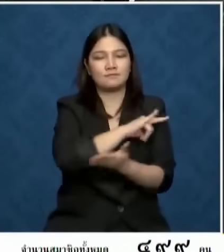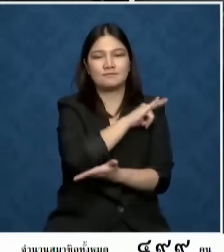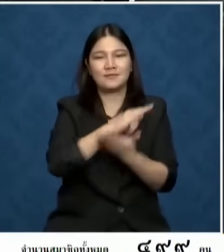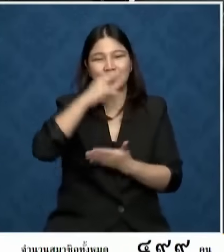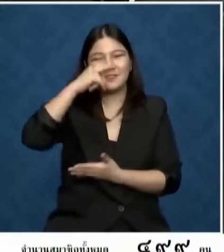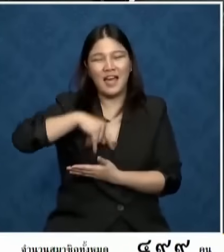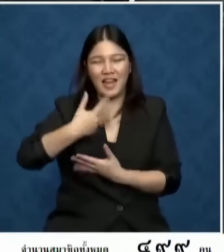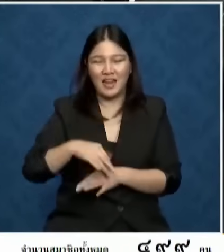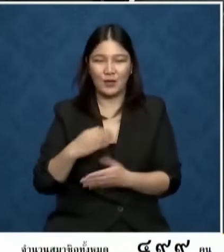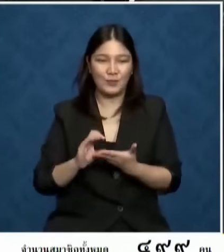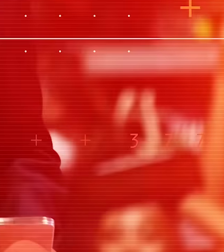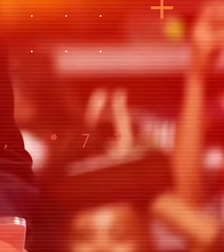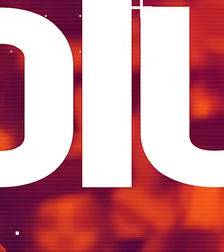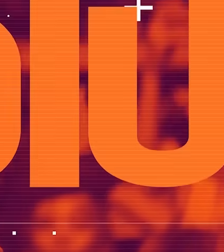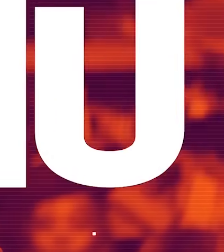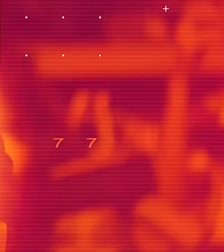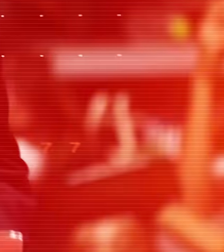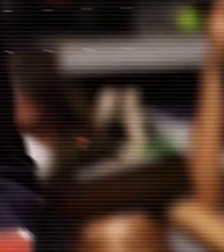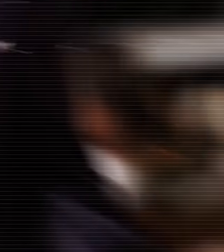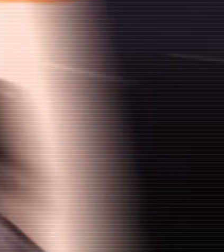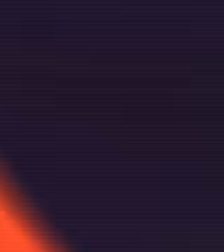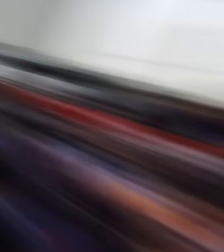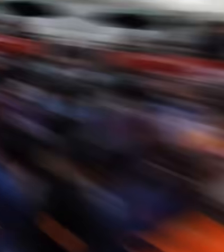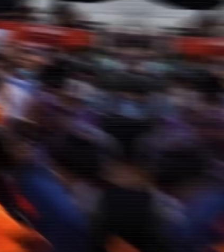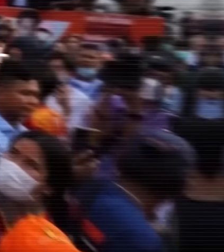ไม่รู้กี่หน่วยงานต่อกี่หน่วย